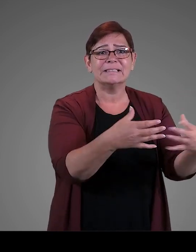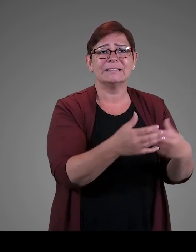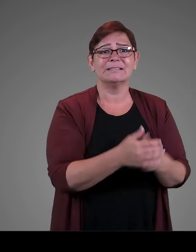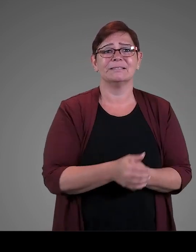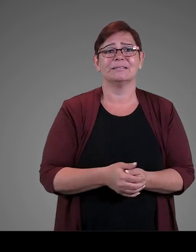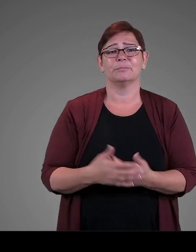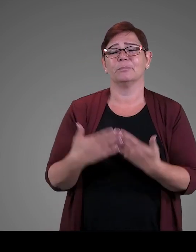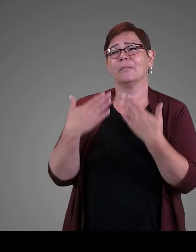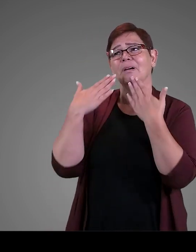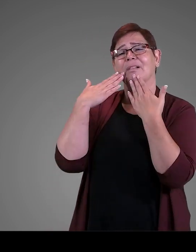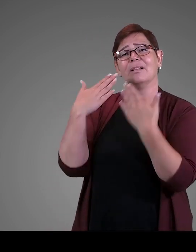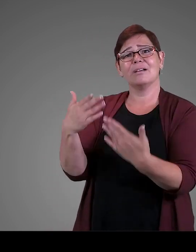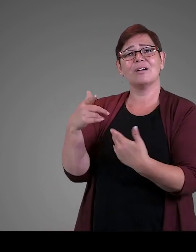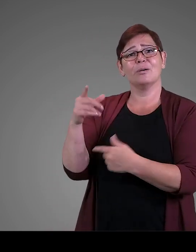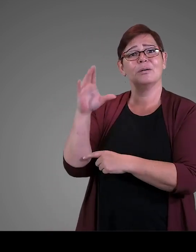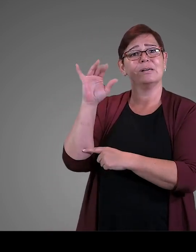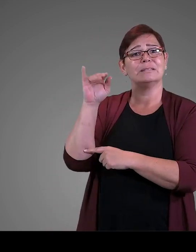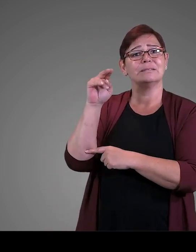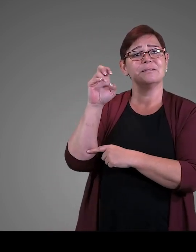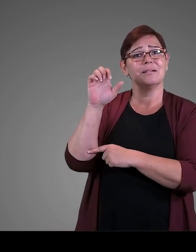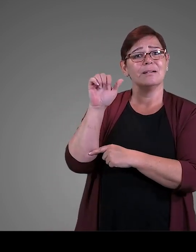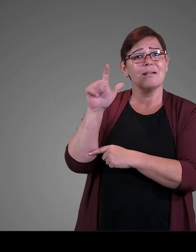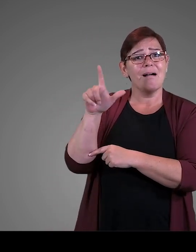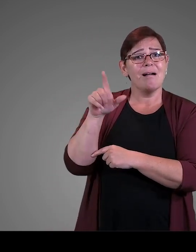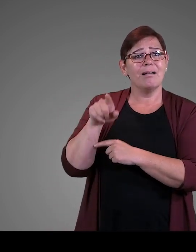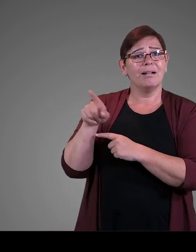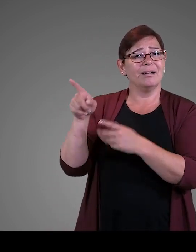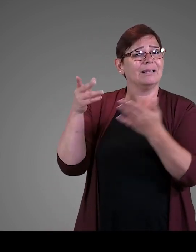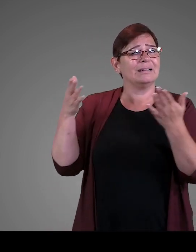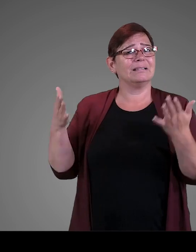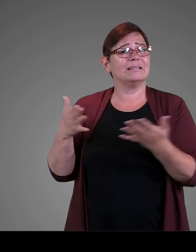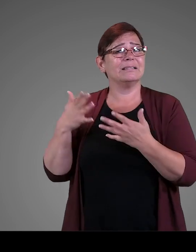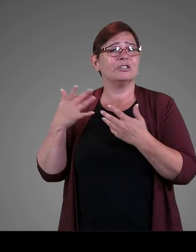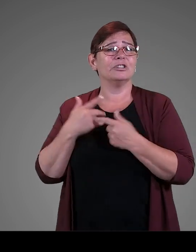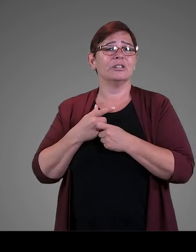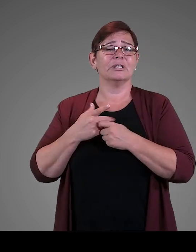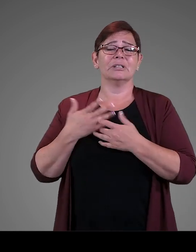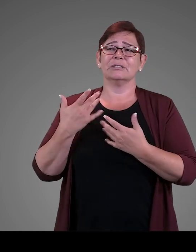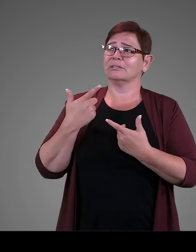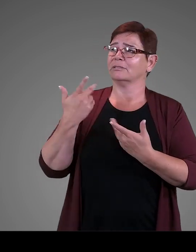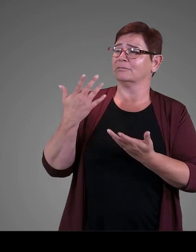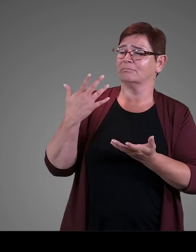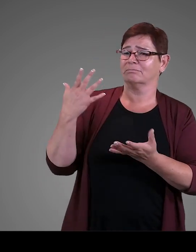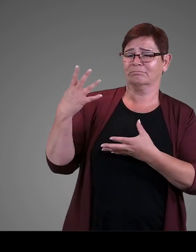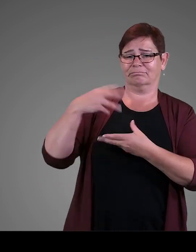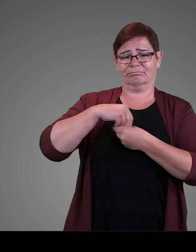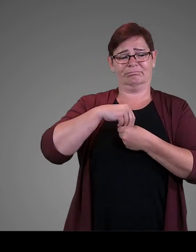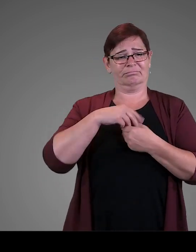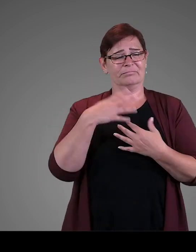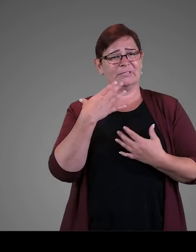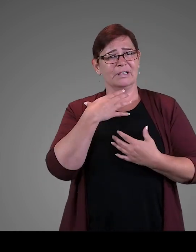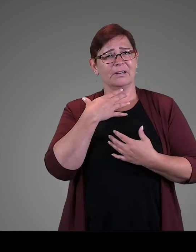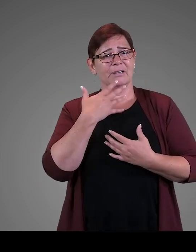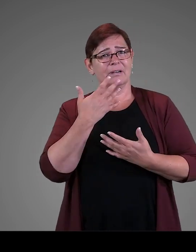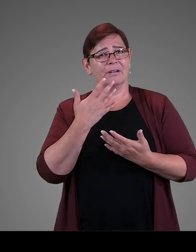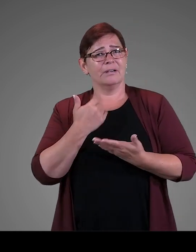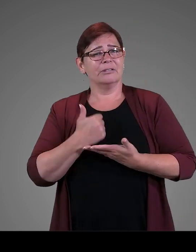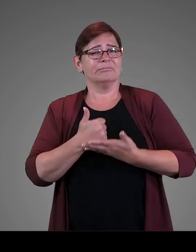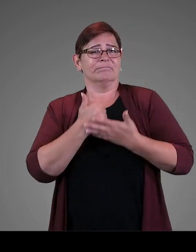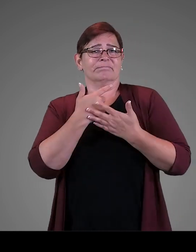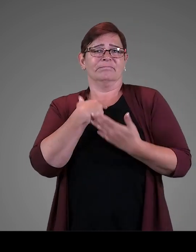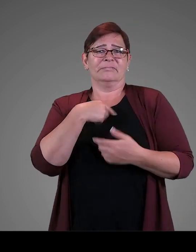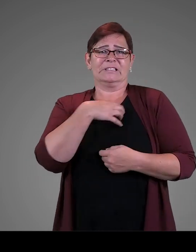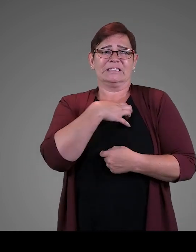l'équipe. Merci à Cinéal, qui est là, présent, pour aussi souligner